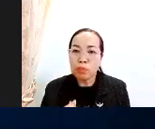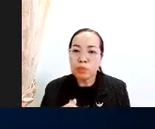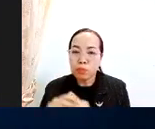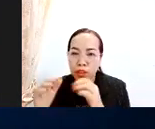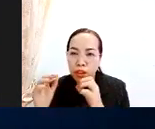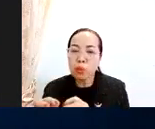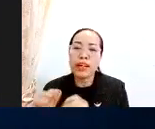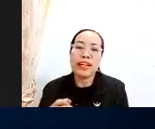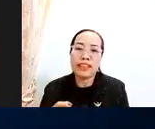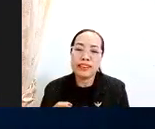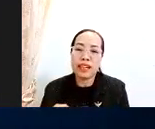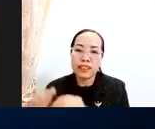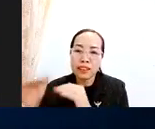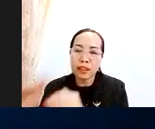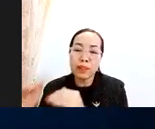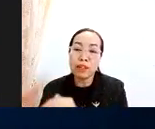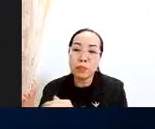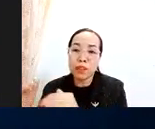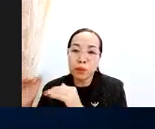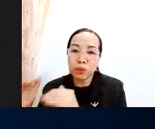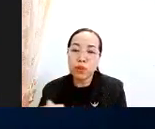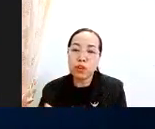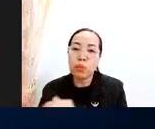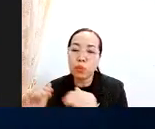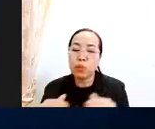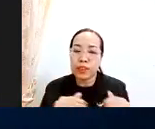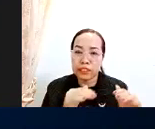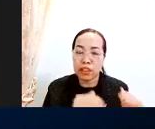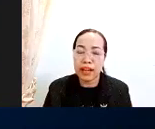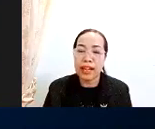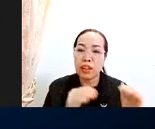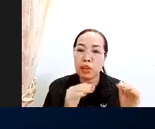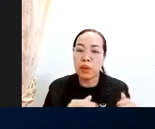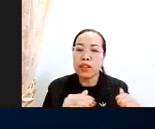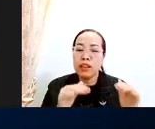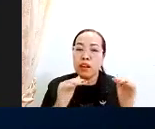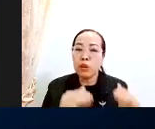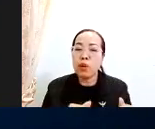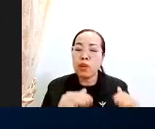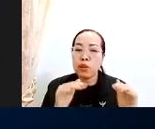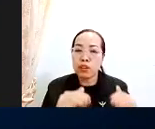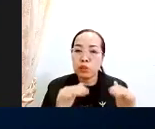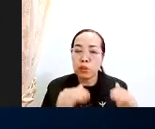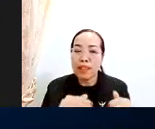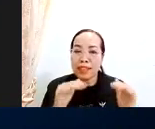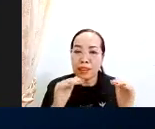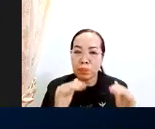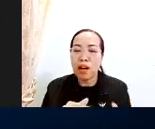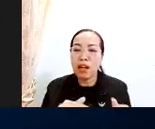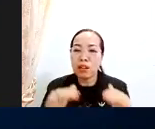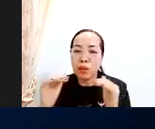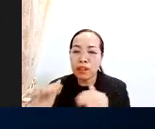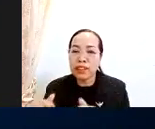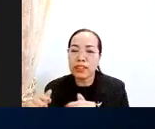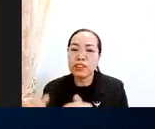krom khuôn ai thế chà. Trời tập đau tập mơ bằng tụ krom ruom tàng son khang, ở quạt ruom ở quạt tập tụ bàn ra tập